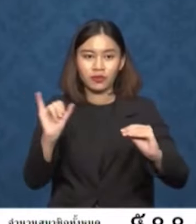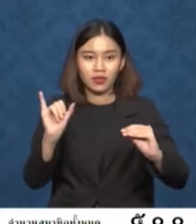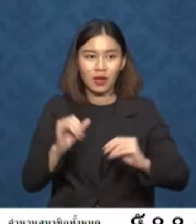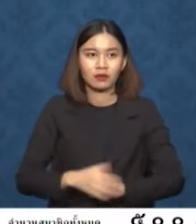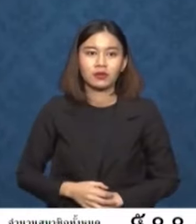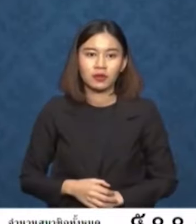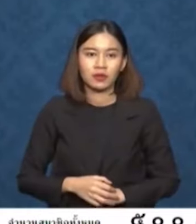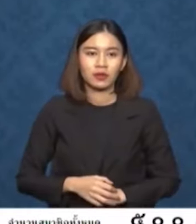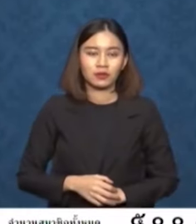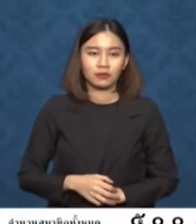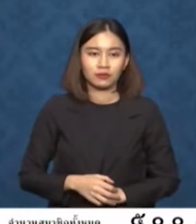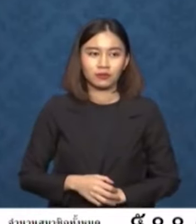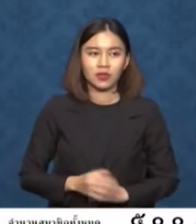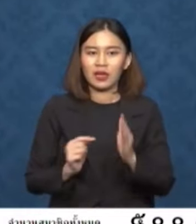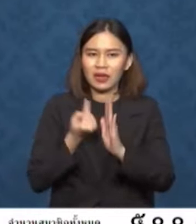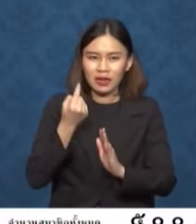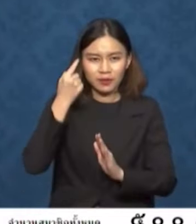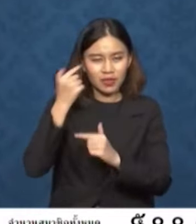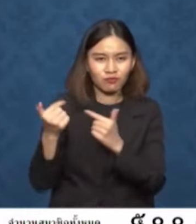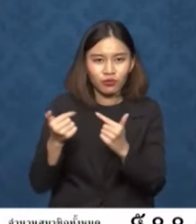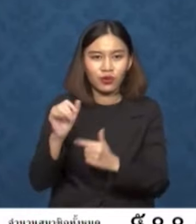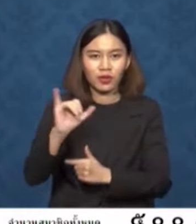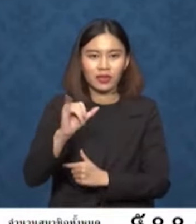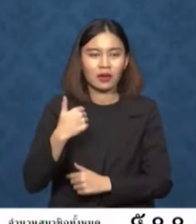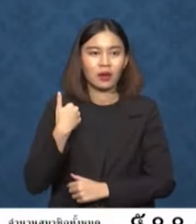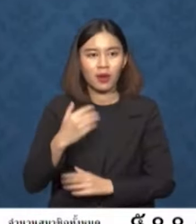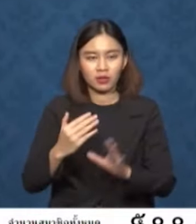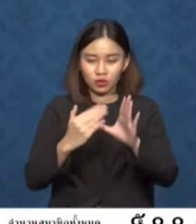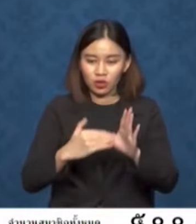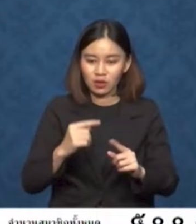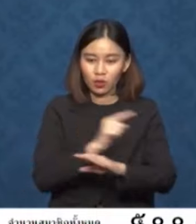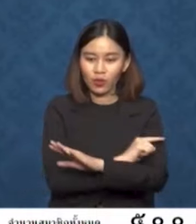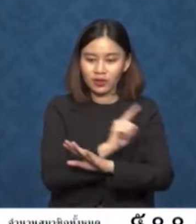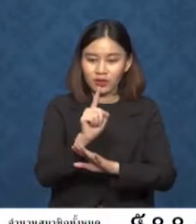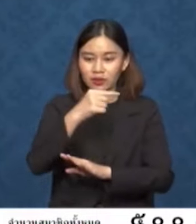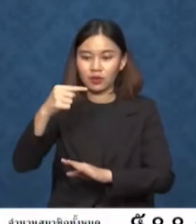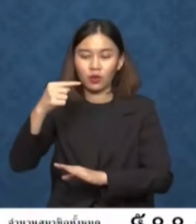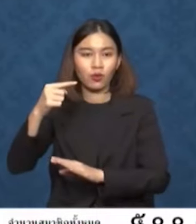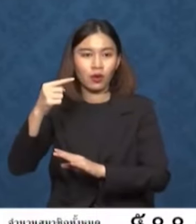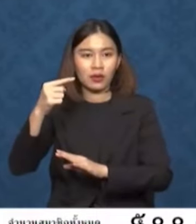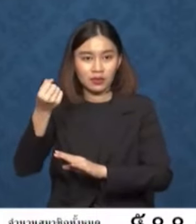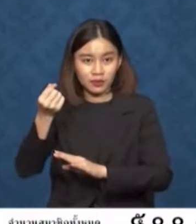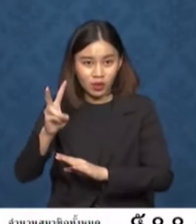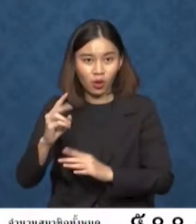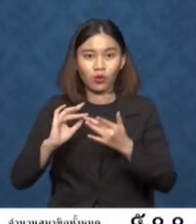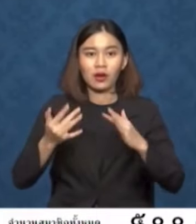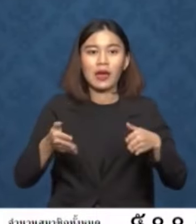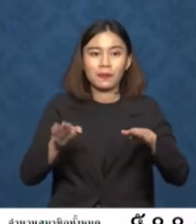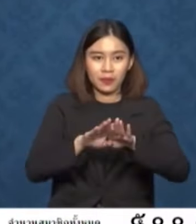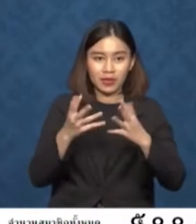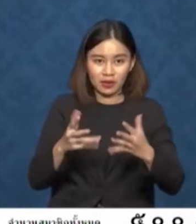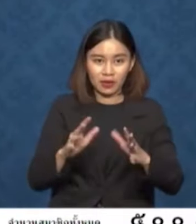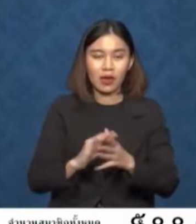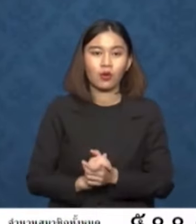อย่าเพิ่งนับศพทหารสิเขาจะตรวจเลือกสมัครกันจากวันที่ 1ถึงวันที่ 12ส่วนออนไลน์ปิดไป